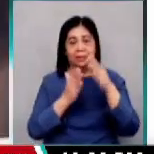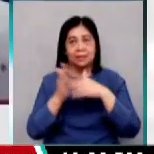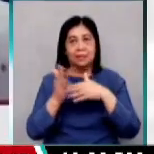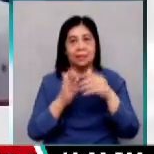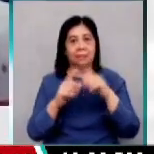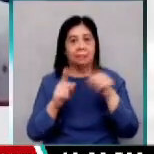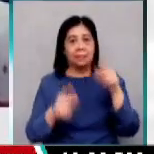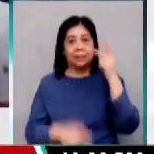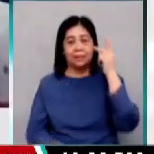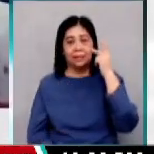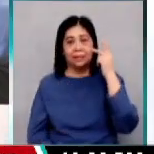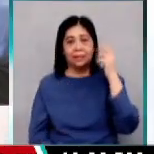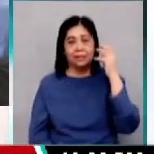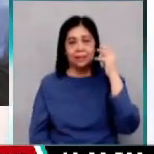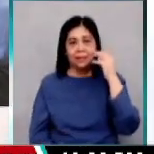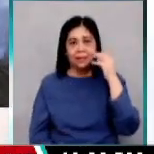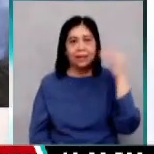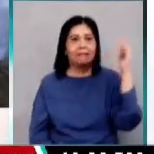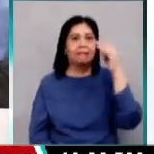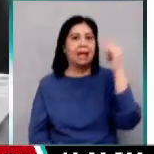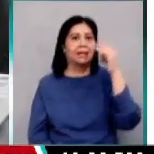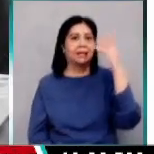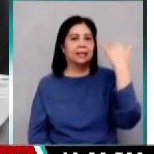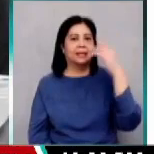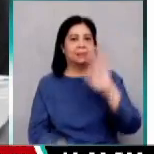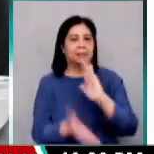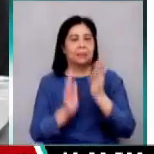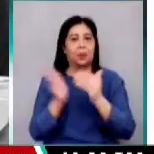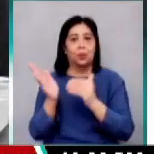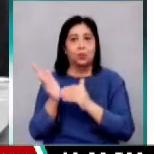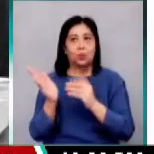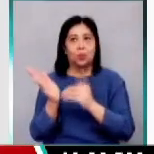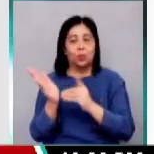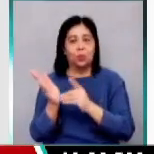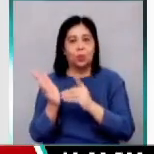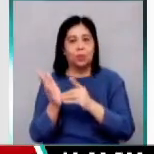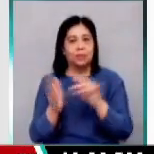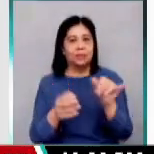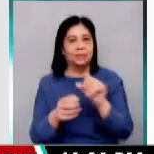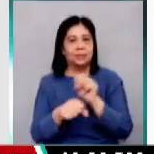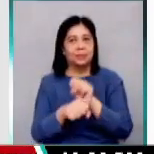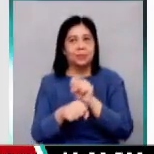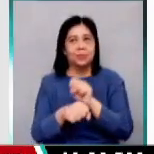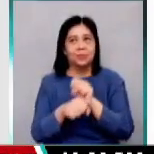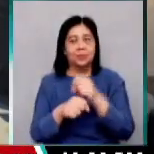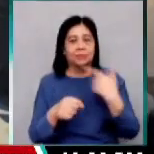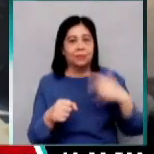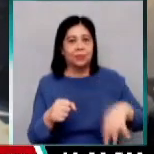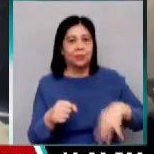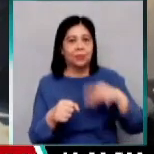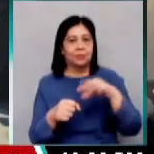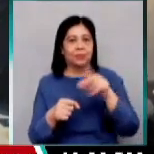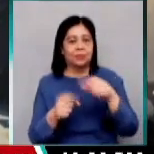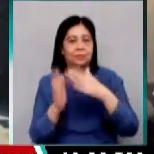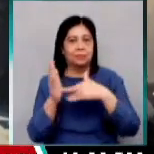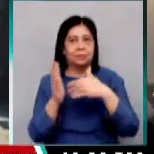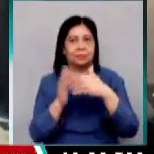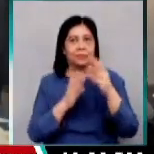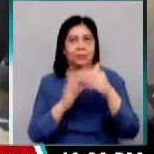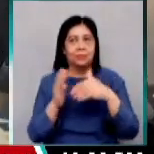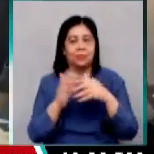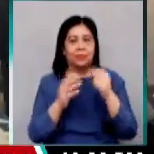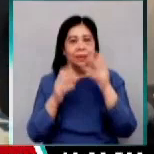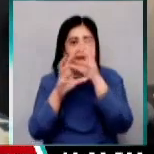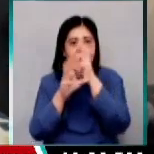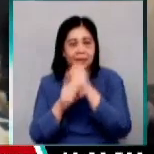Rosuelo, flight attendant turned doctor pala. At ang parehong career may kontribusyon sa kanyang pagpipinta. Ang pagkahumaling niya sa